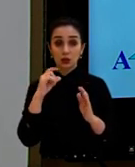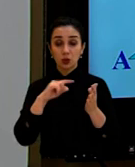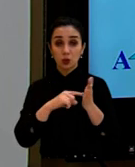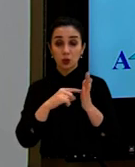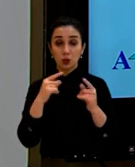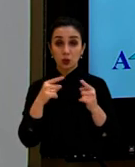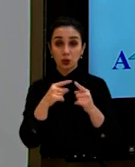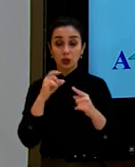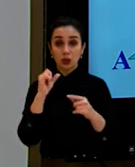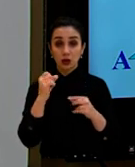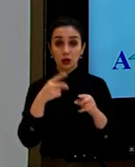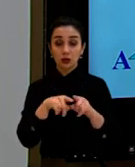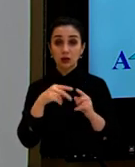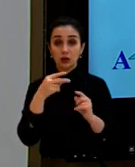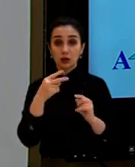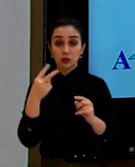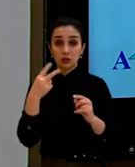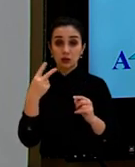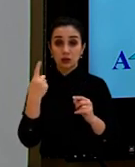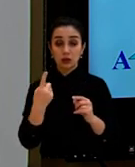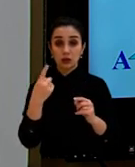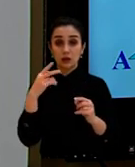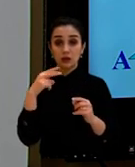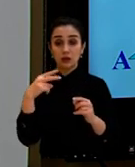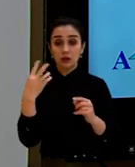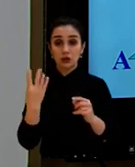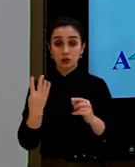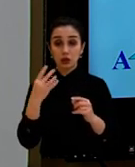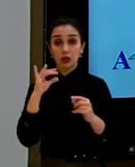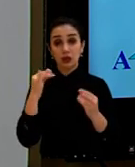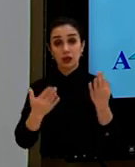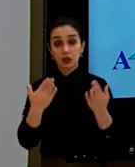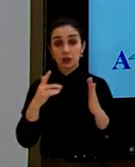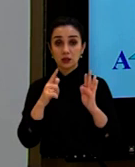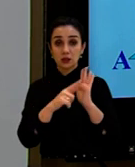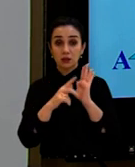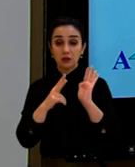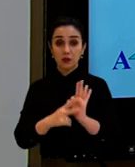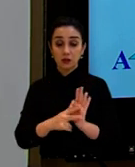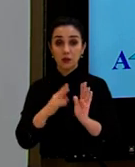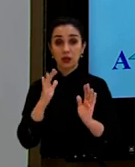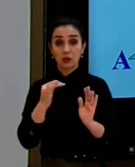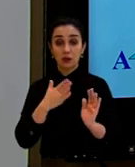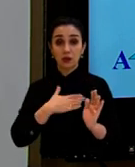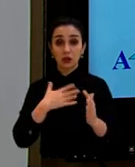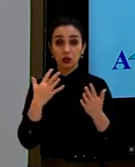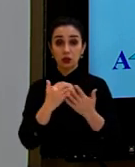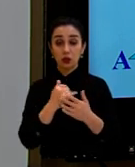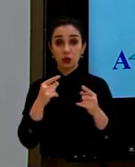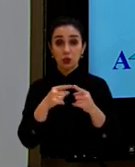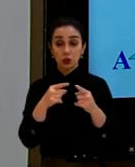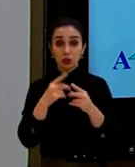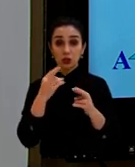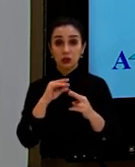А. Косинус угла А равно 21 24 или 7 восьмых. Мы нашли косинус угла